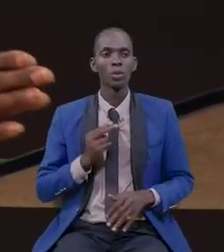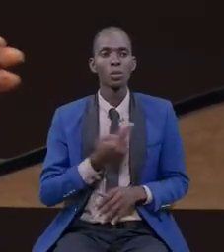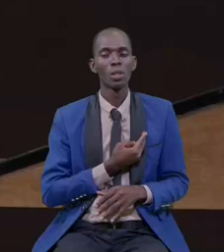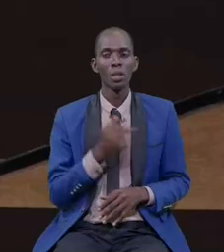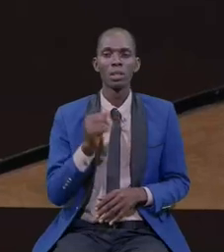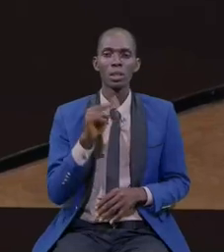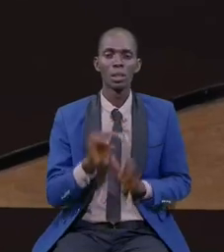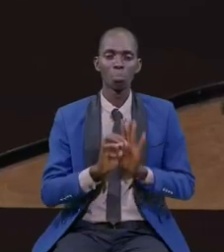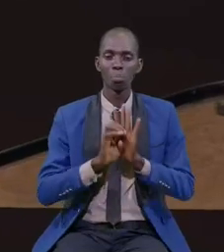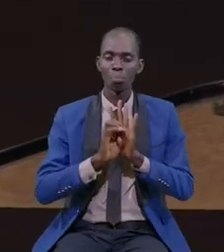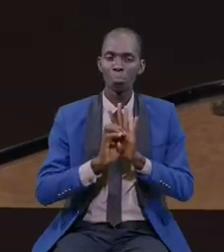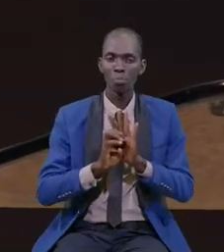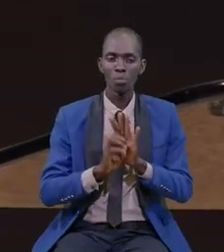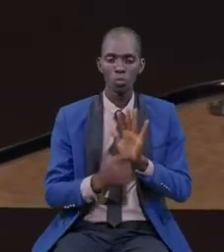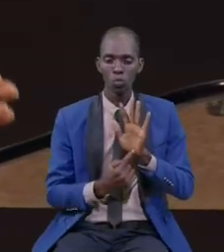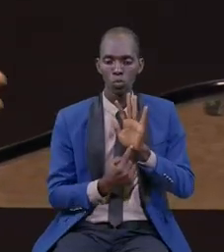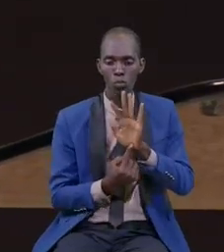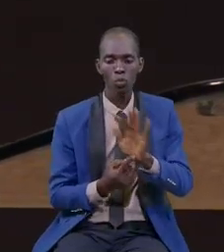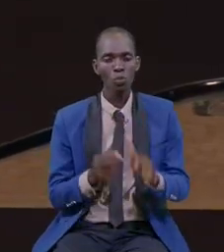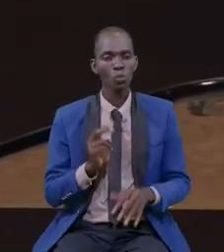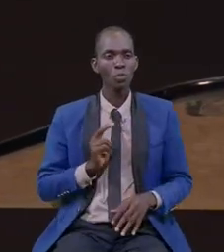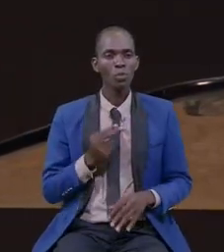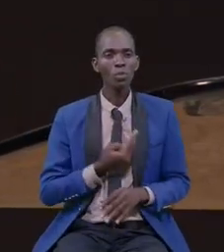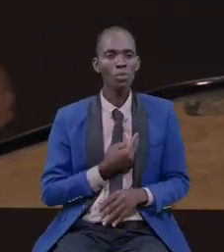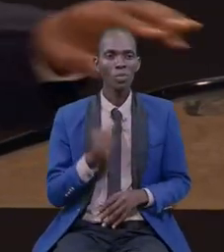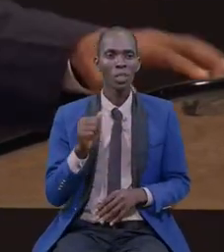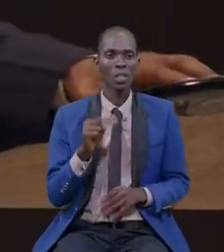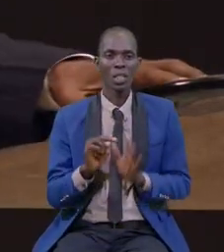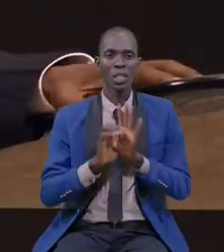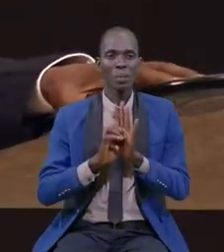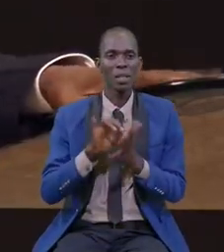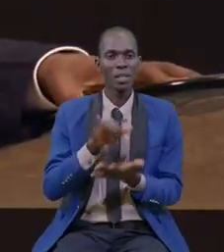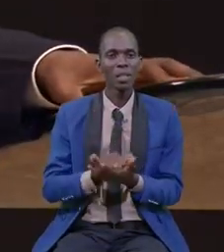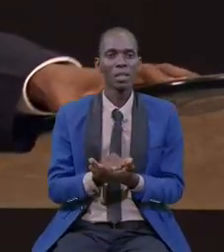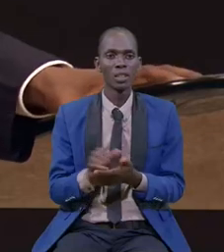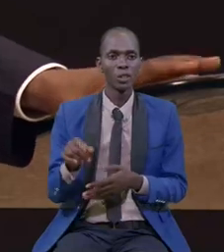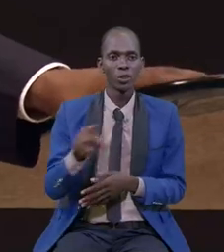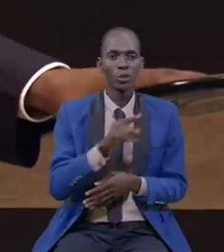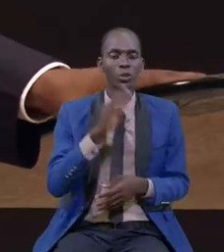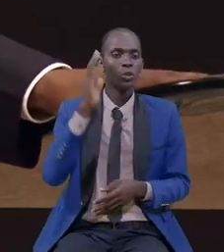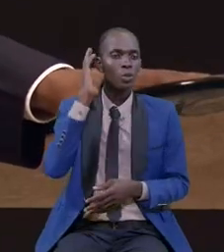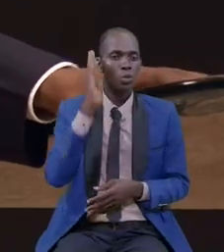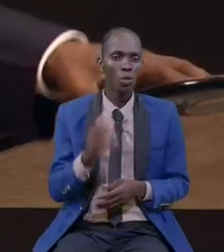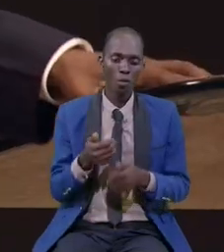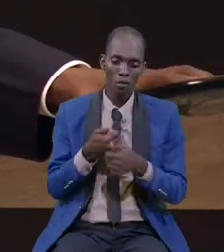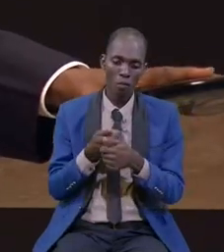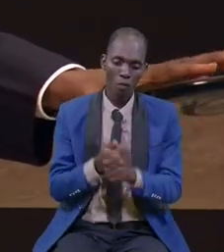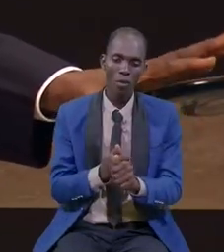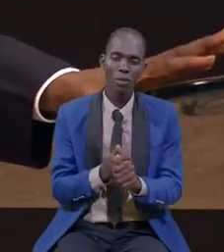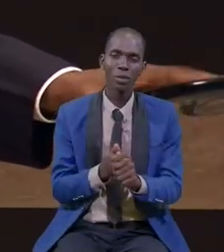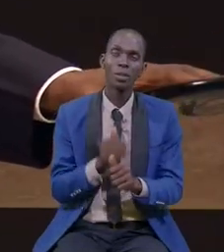laissant un exemple vous laissant un exemple afin que vous suiviez